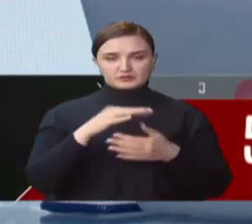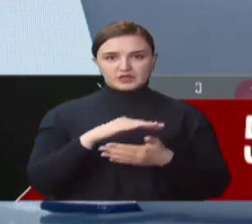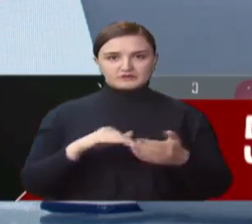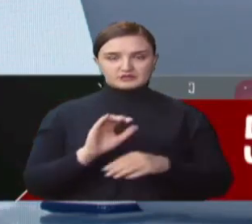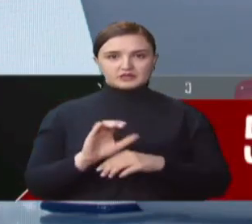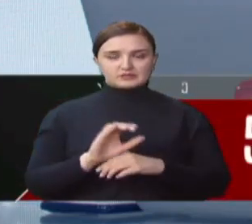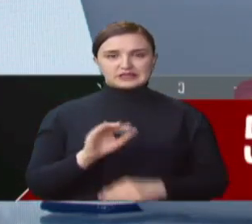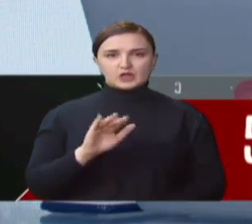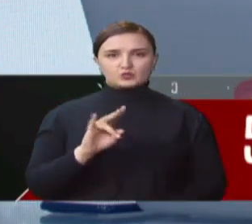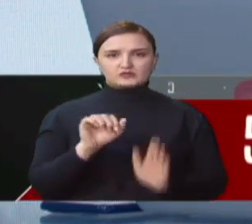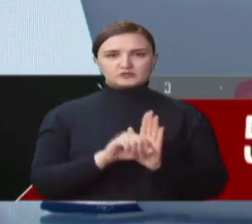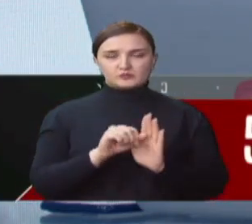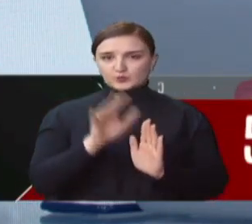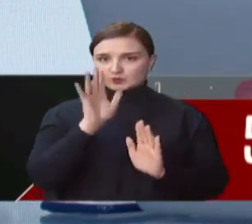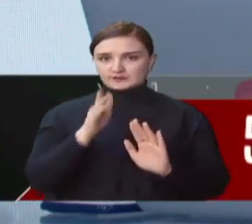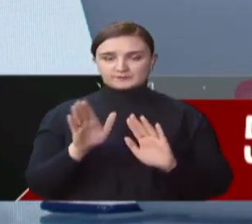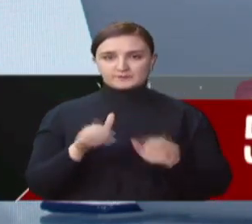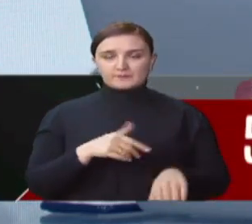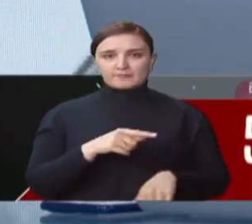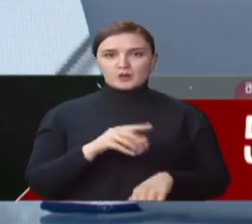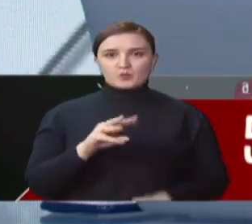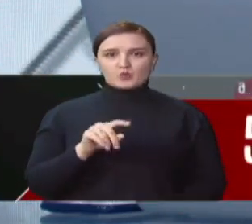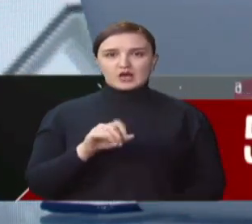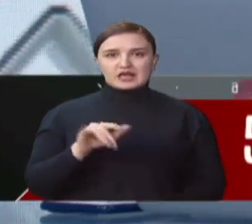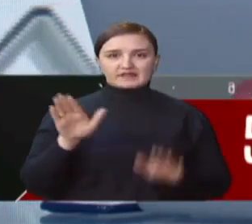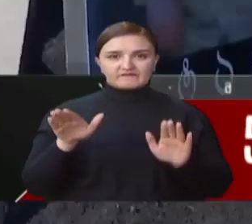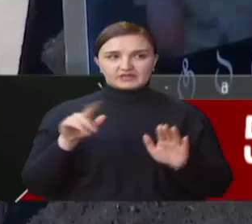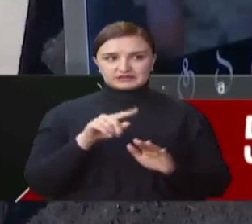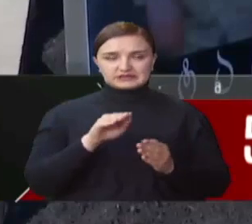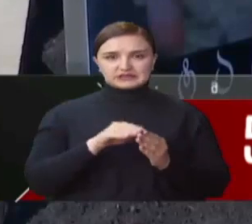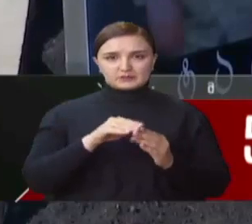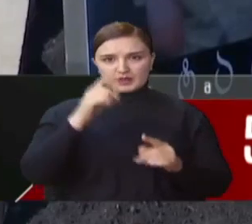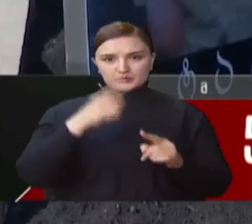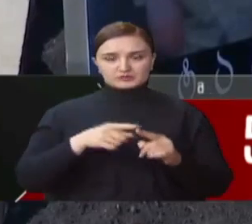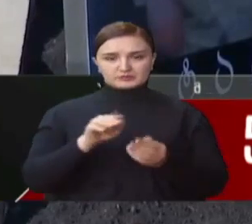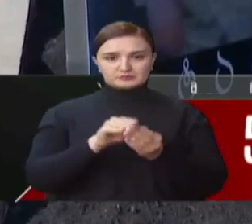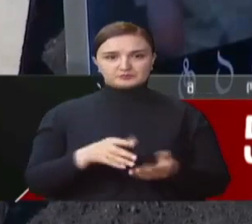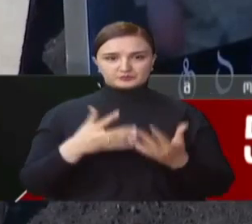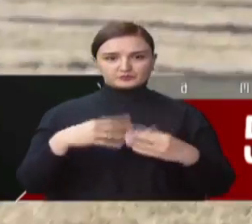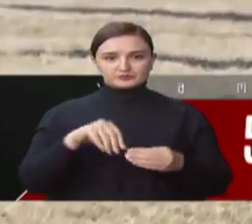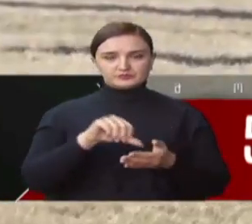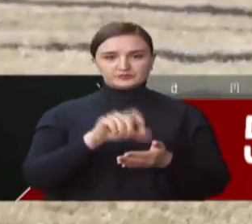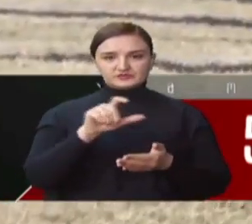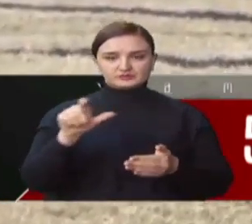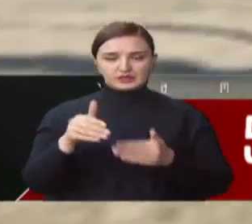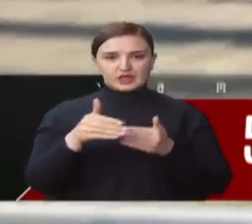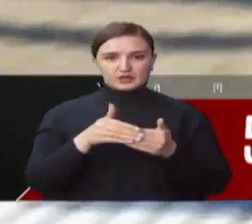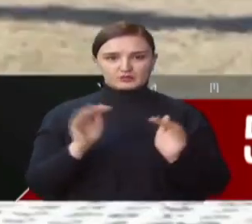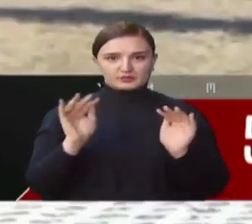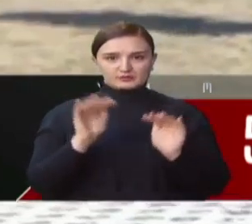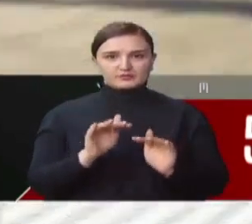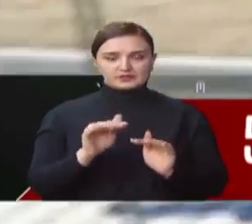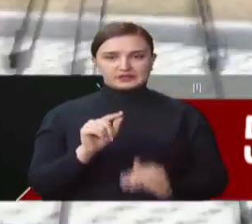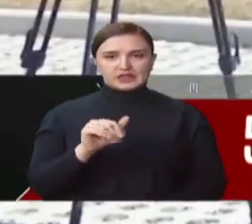არჩილ ტატუნაშვილის კვლობიდან 5 წელი გავიდა. მუხათგვერდის მათა სასაფლაოზე, სადაც ტატუნაშვილია დაკრძალული, მისი ოჯახის წევრები და ახლობლები შეიკრიბნენ.